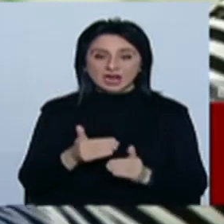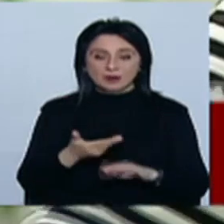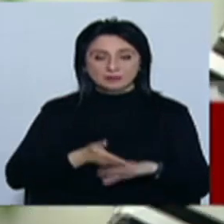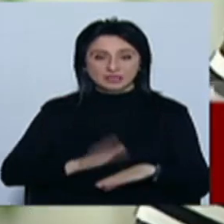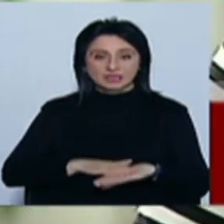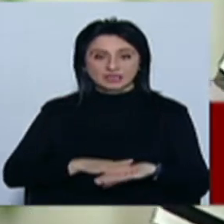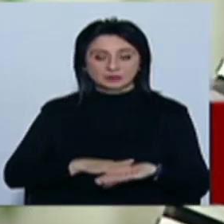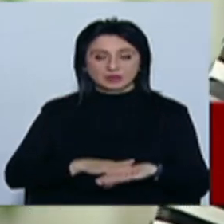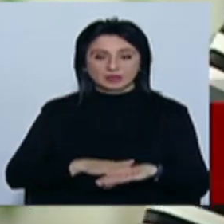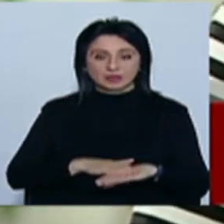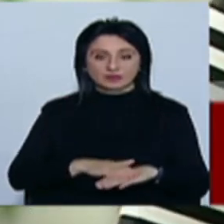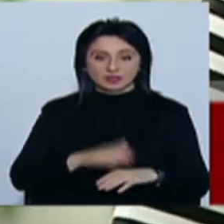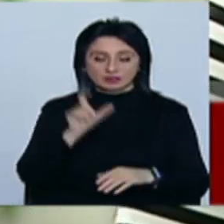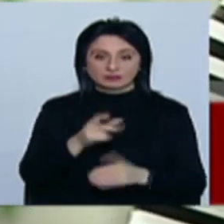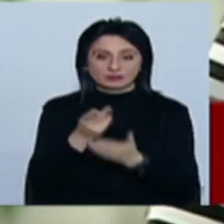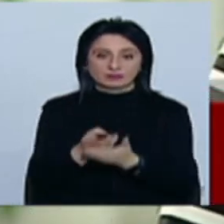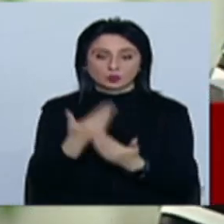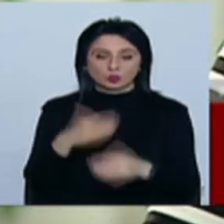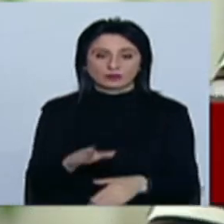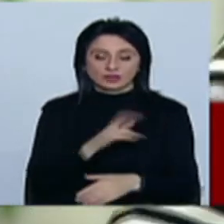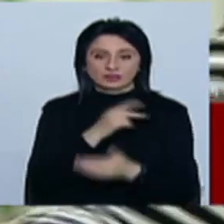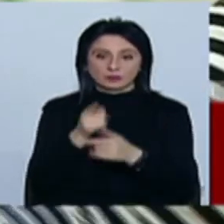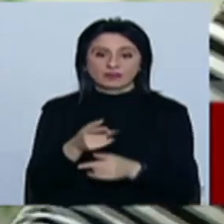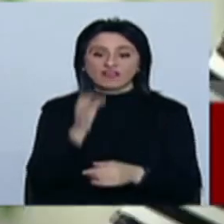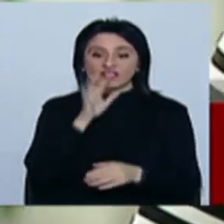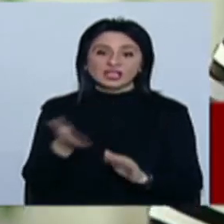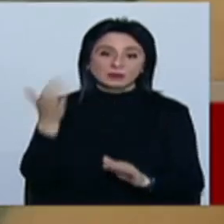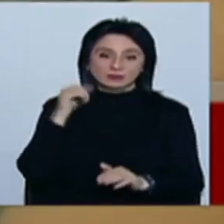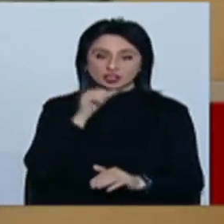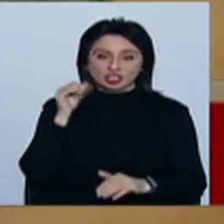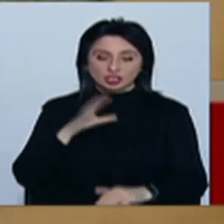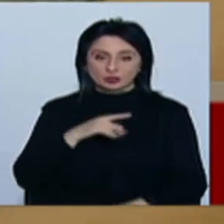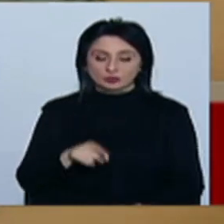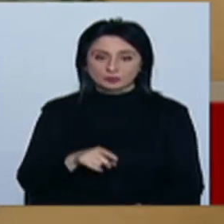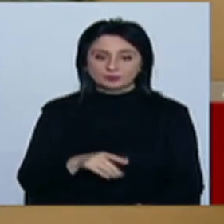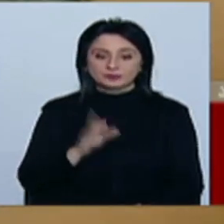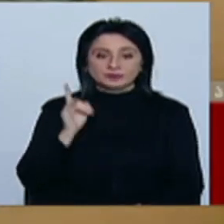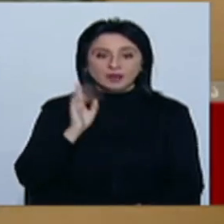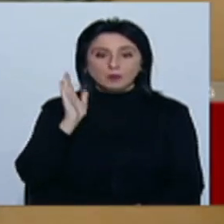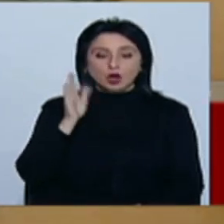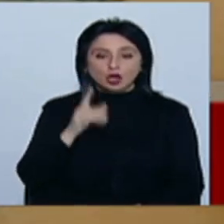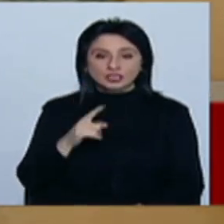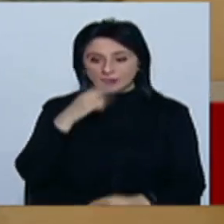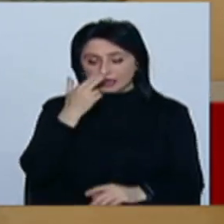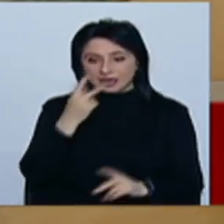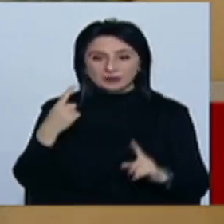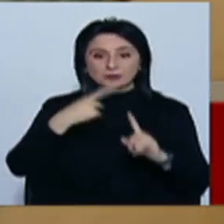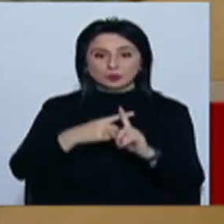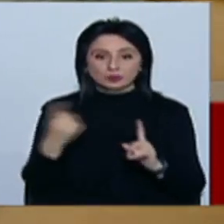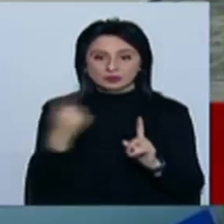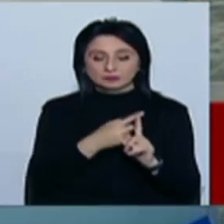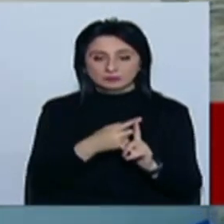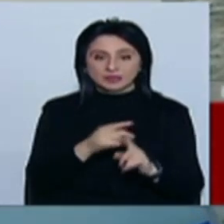მძიმე, ასე ვთქვათ, კონტინგენტი წევს კლინიკებში, ვიდრე ეს იყო წინა პერიოდებში. მოსალოდნელი ტვინდემიის თავიდან არიდების